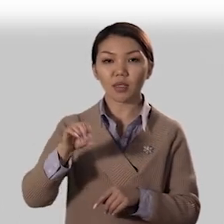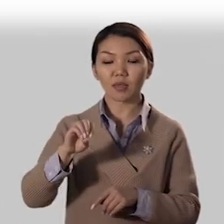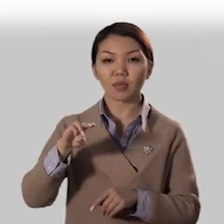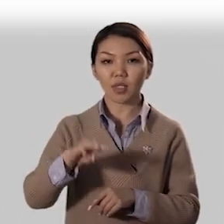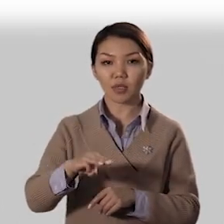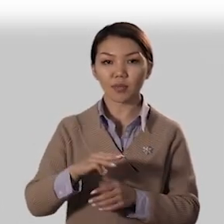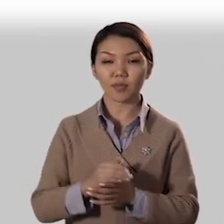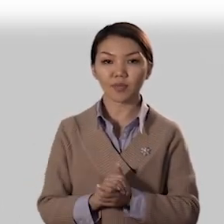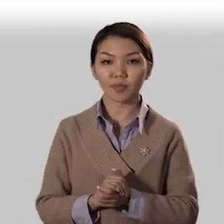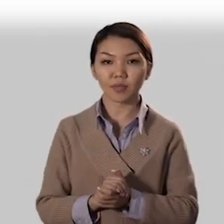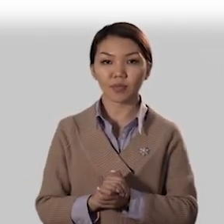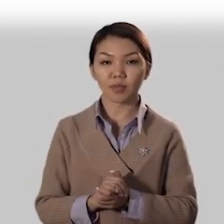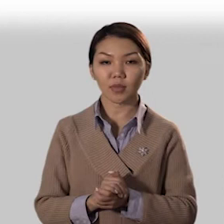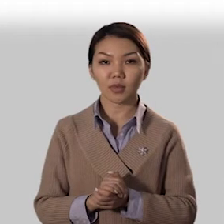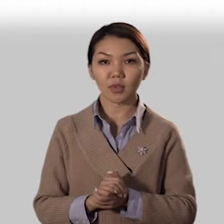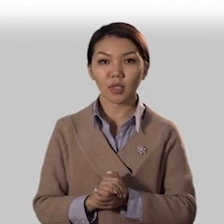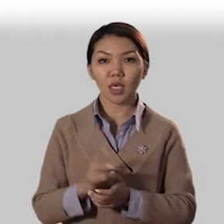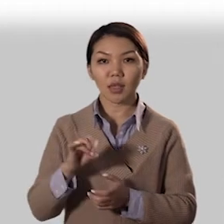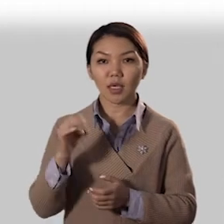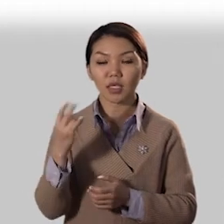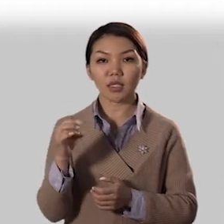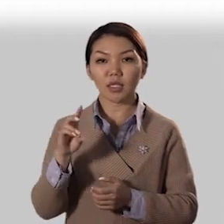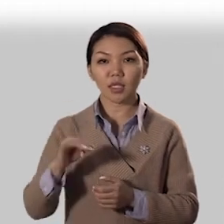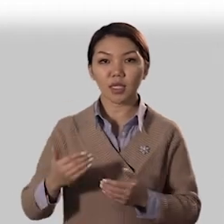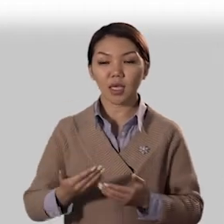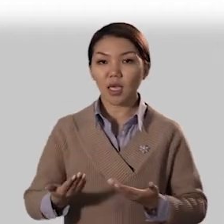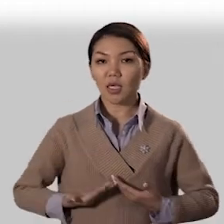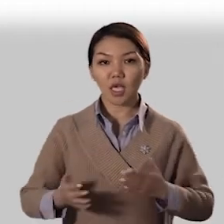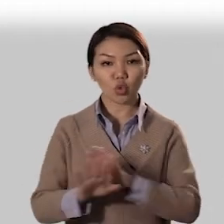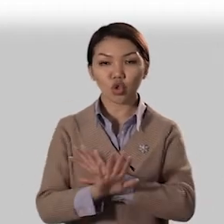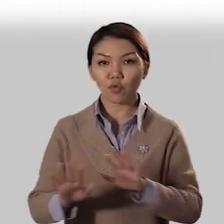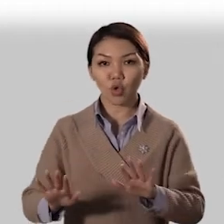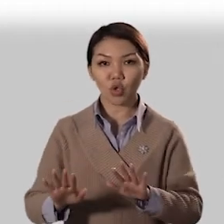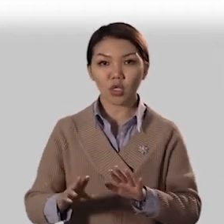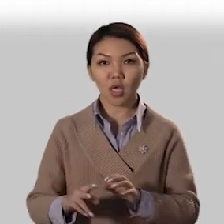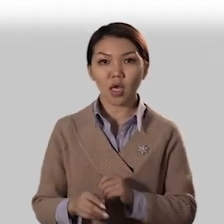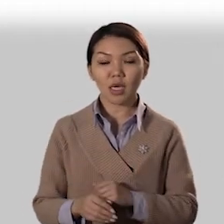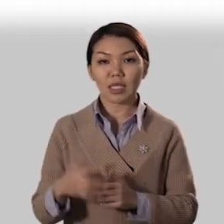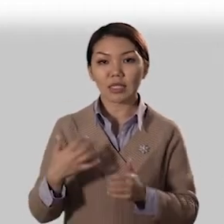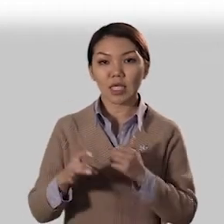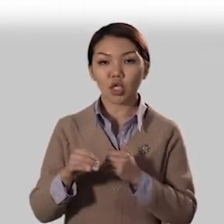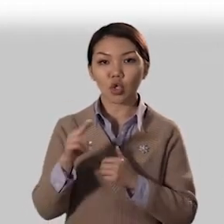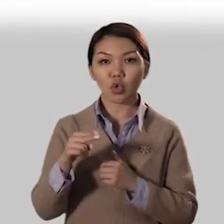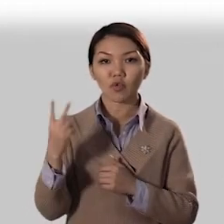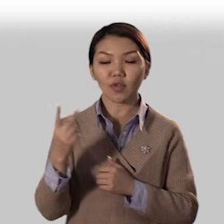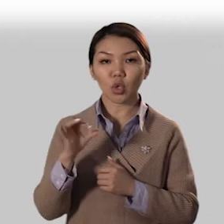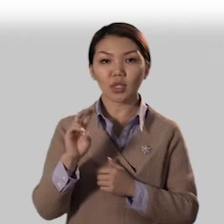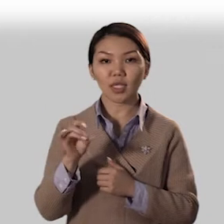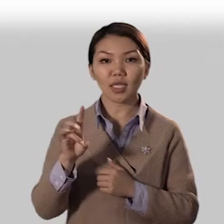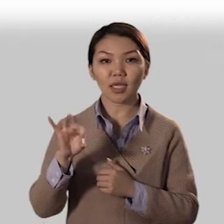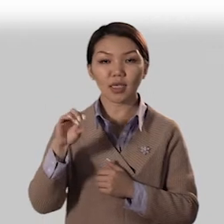нарицательное неодушевленное средний род второе склонение творительный падеж